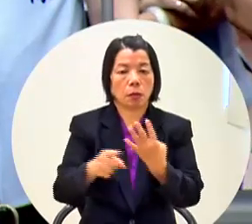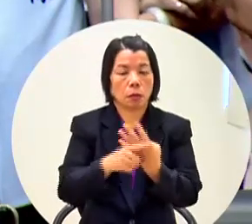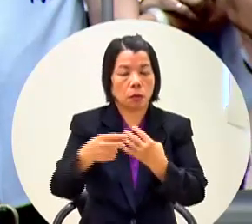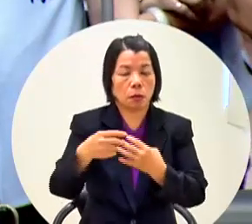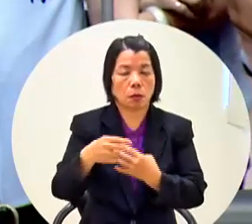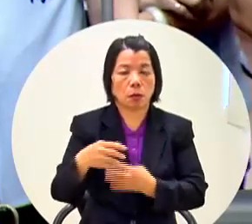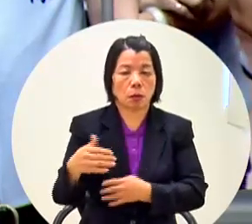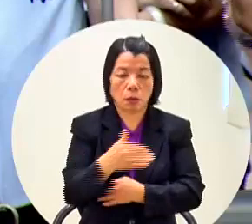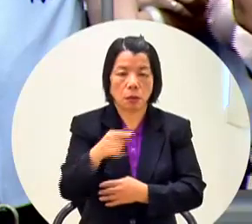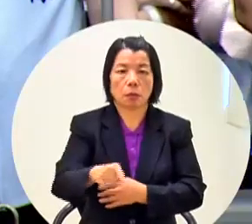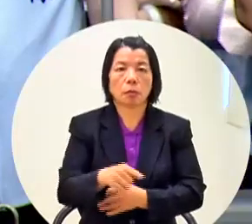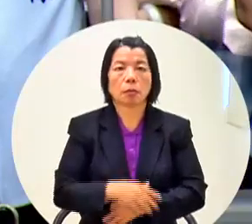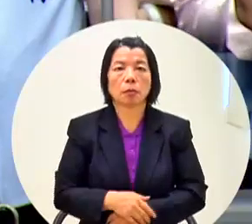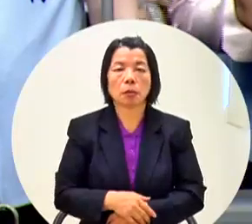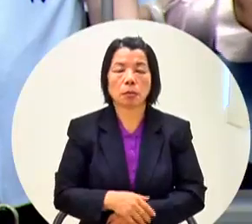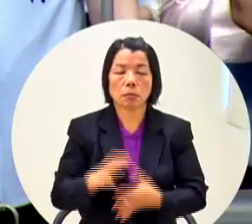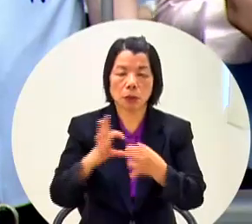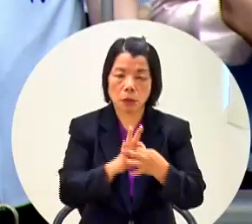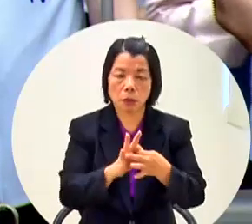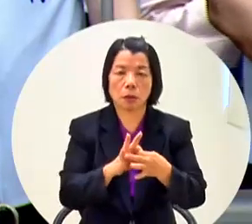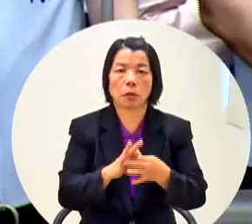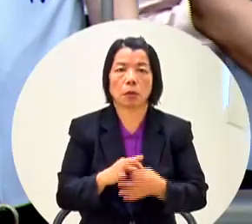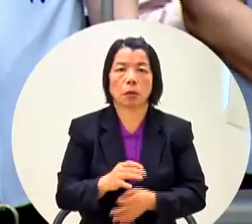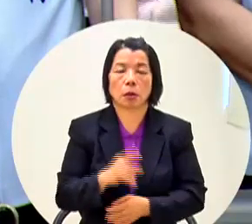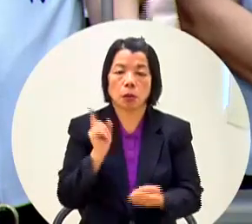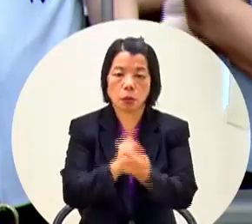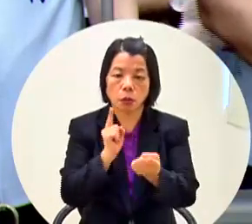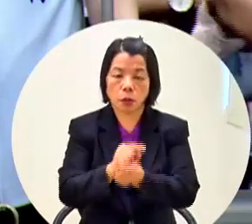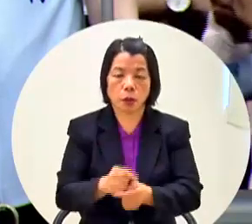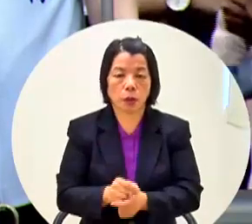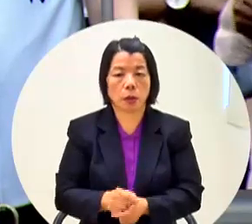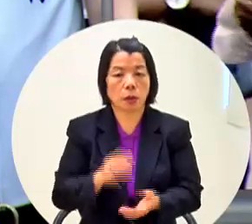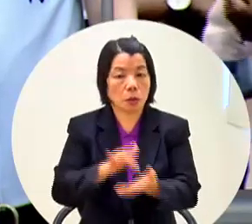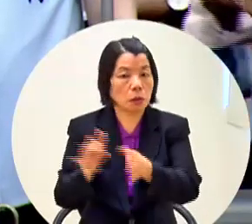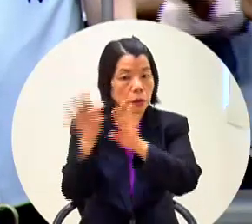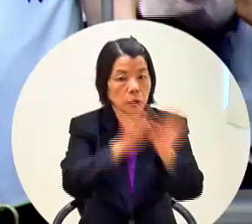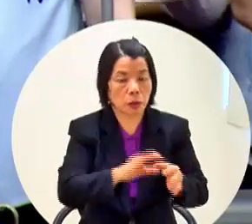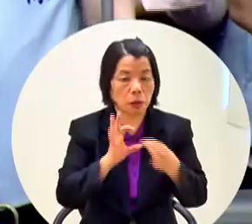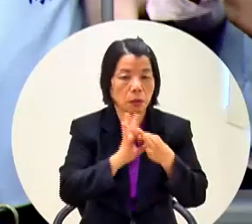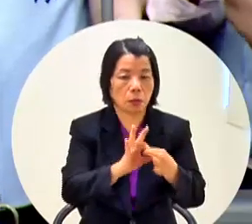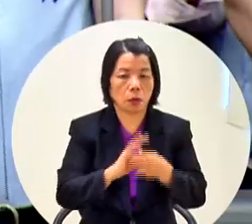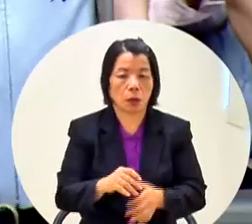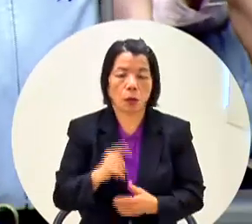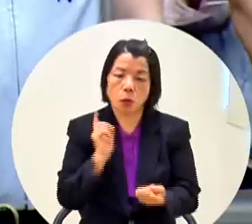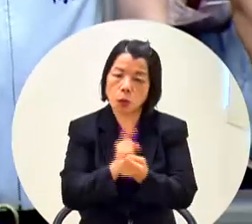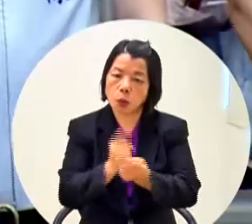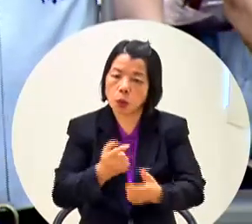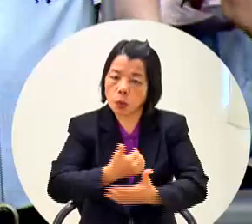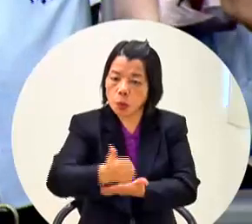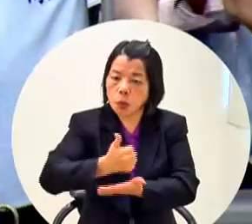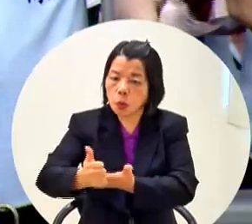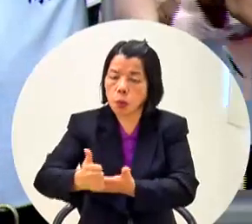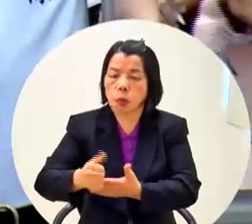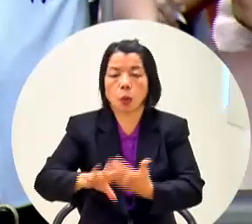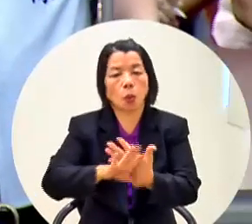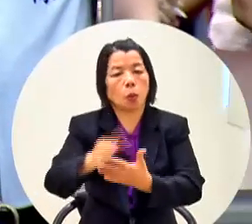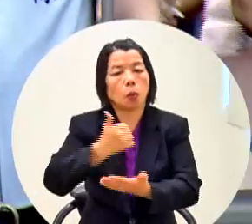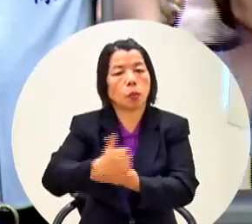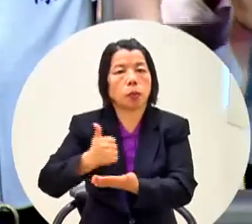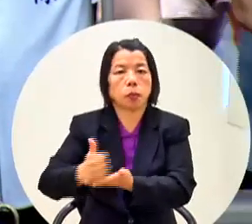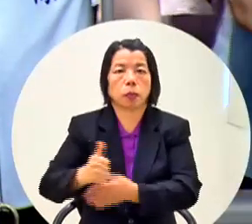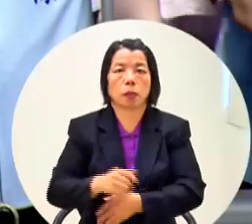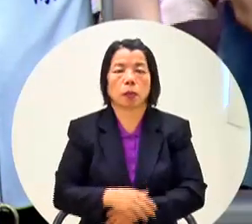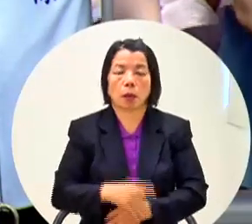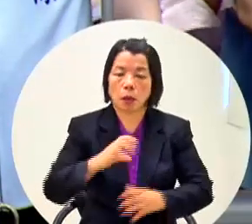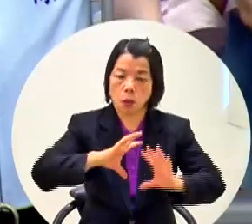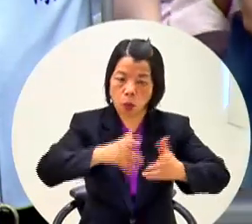的养殖业，因为啊我们这个疫情关系造成的一个销路外销，哦，甚至在我们